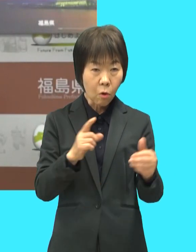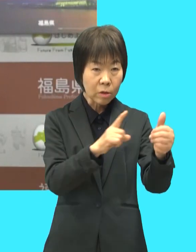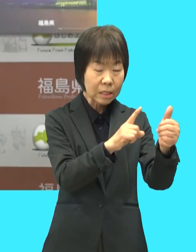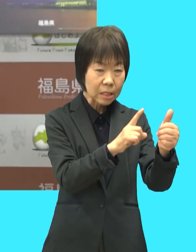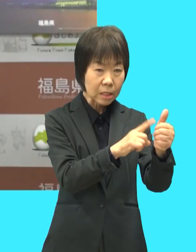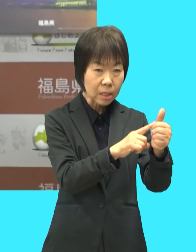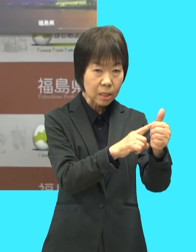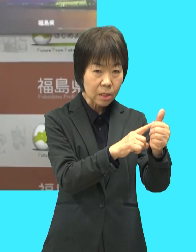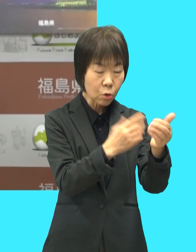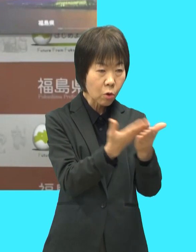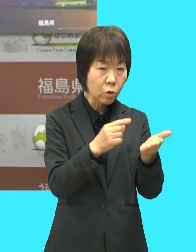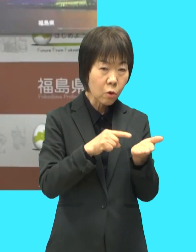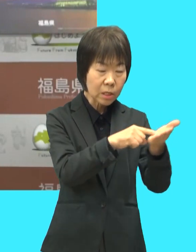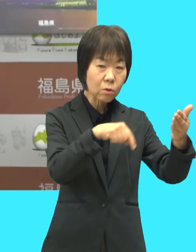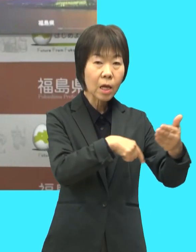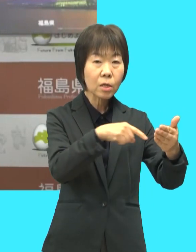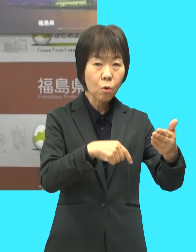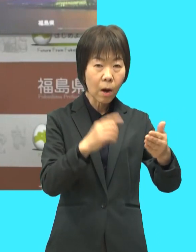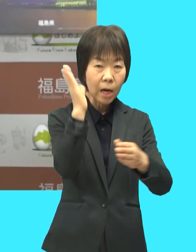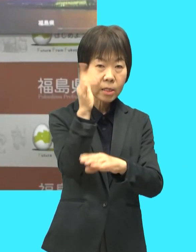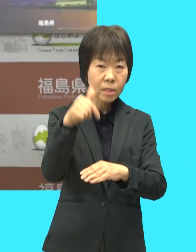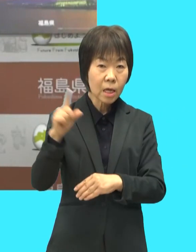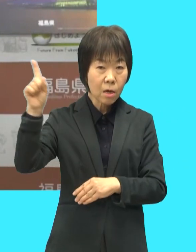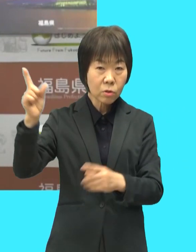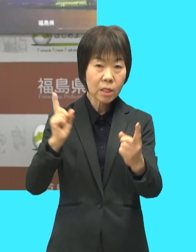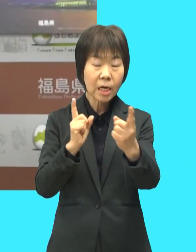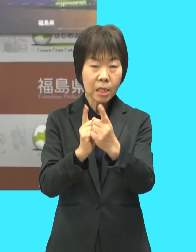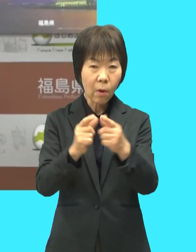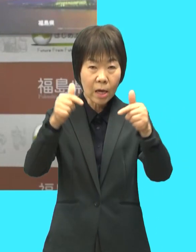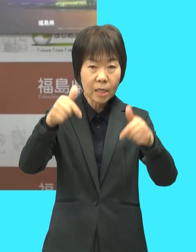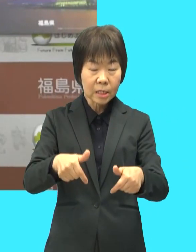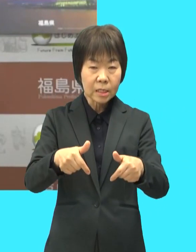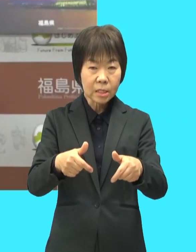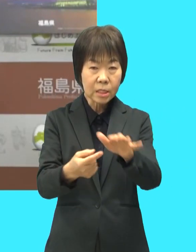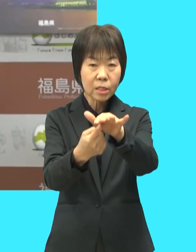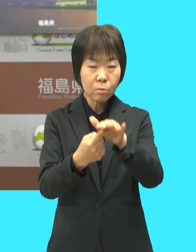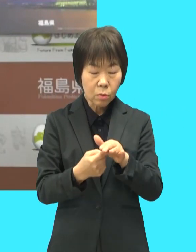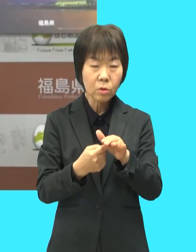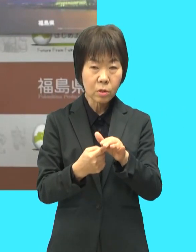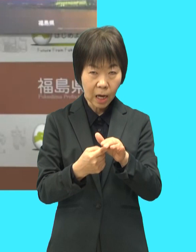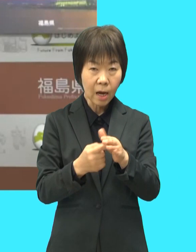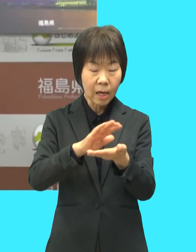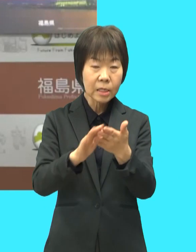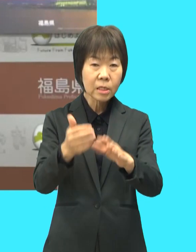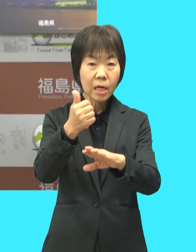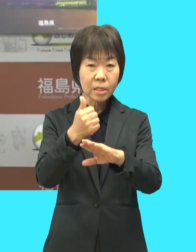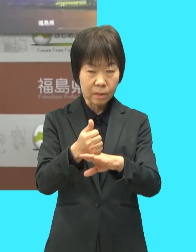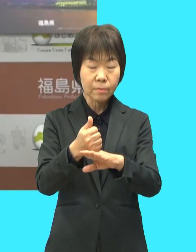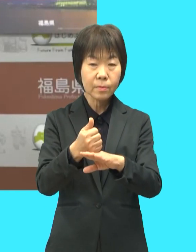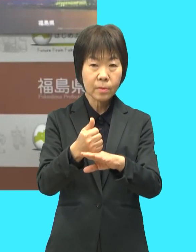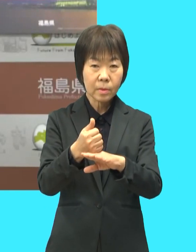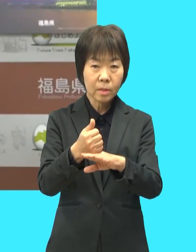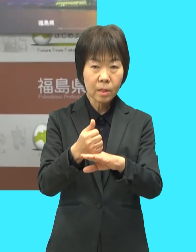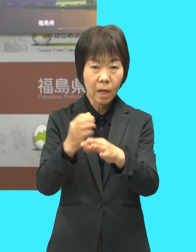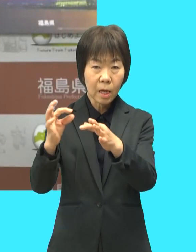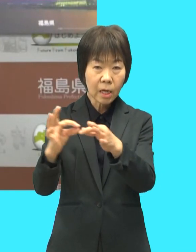する要請事項については、政府に対しては西村経済財政政策担当大臣をはじめ